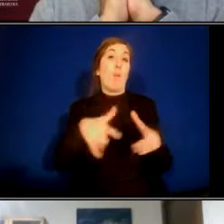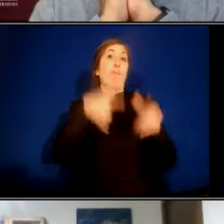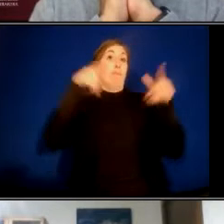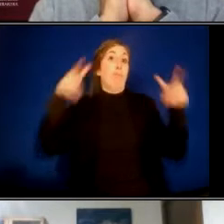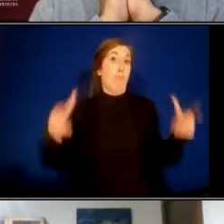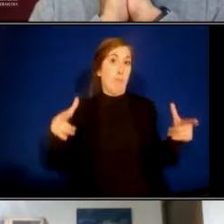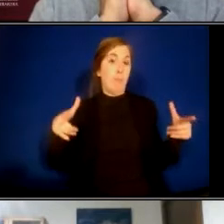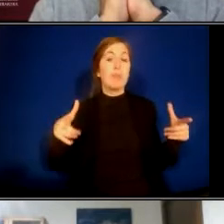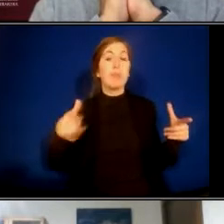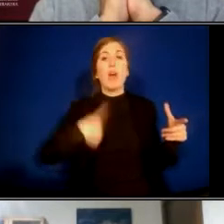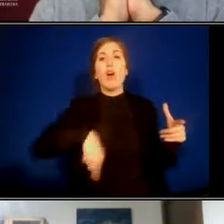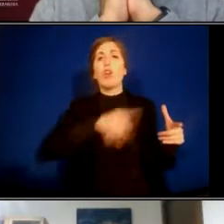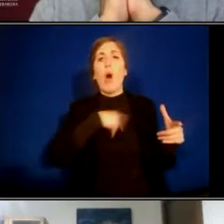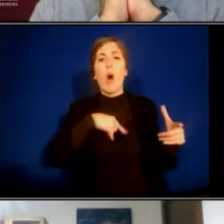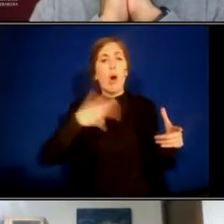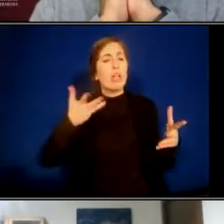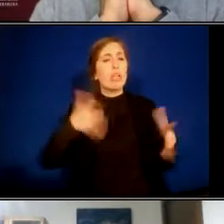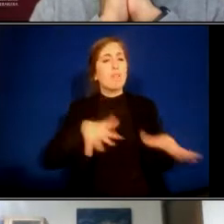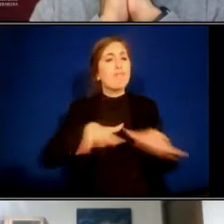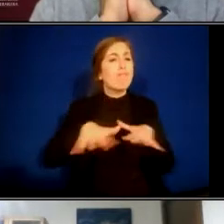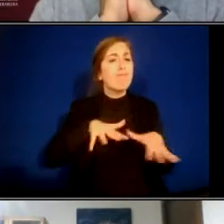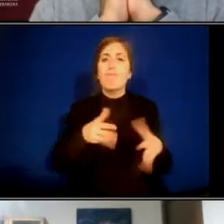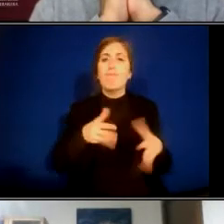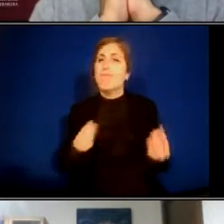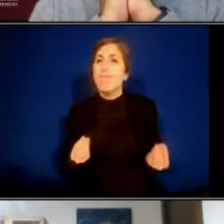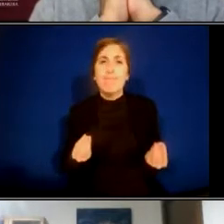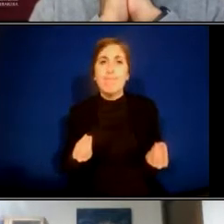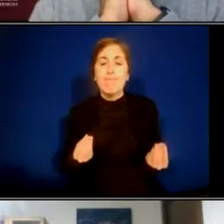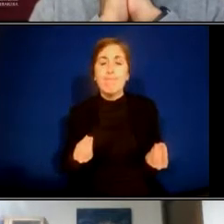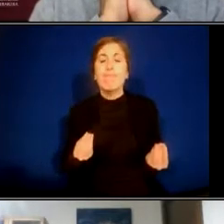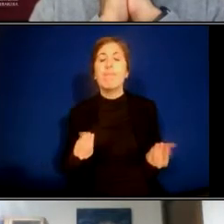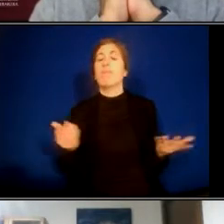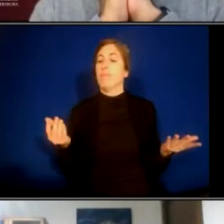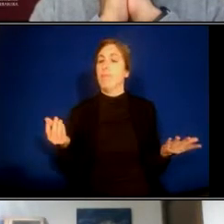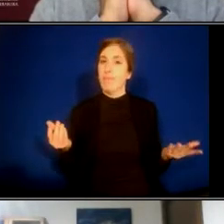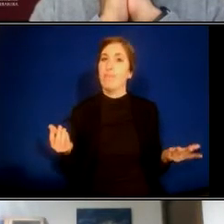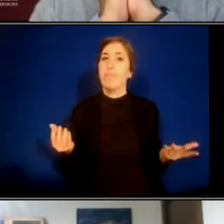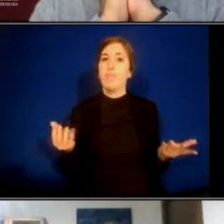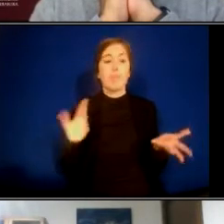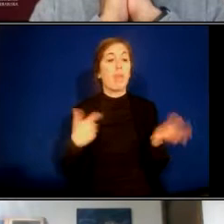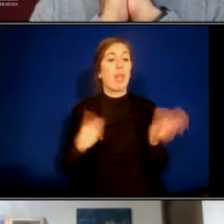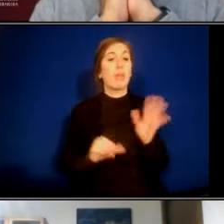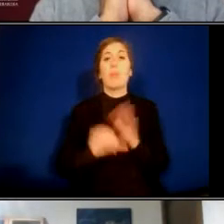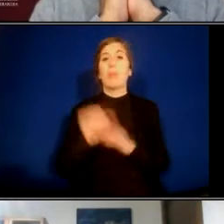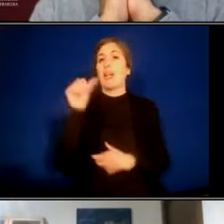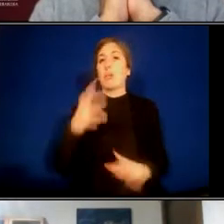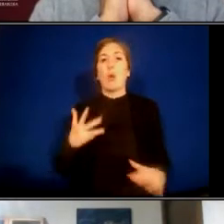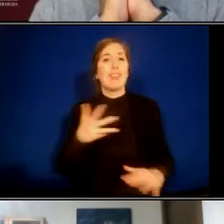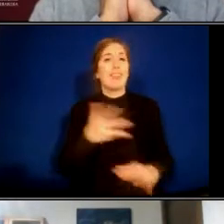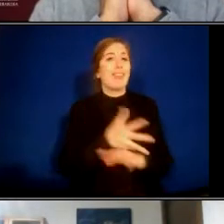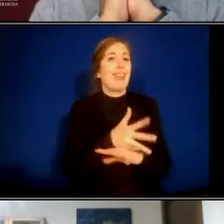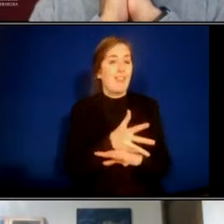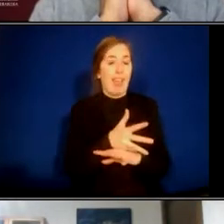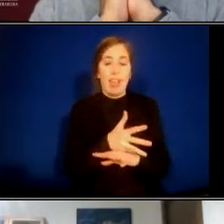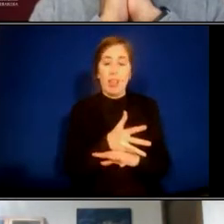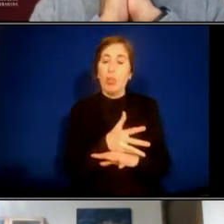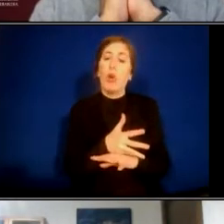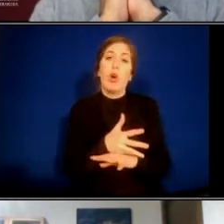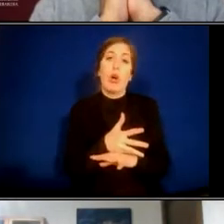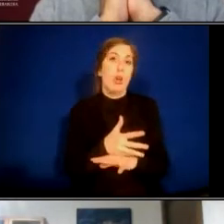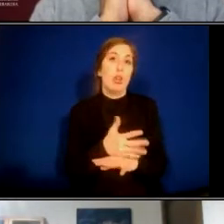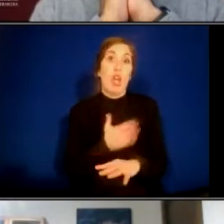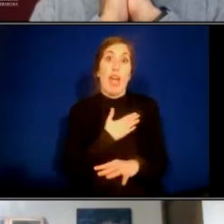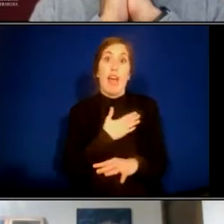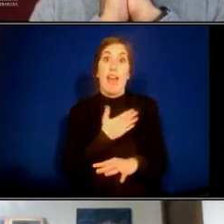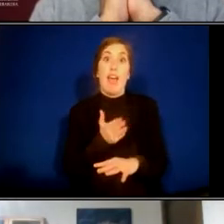Su che cosa ci siamo concentrati? Beh, una delle prime risposte, sicuramente generosissime, è